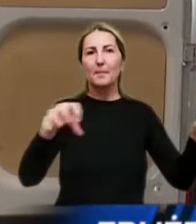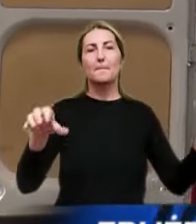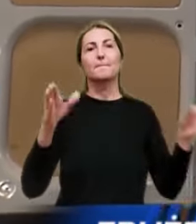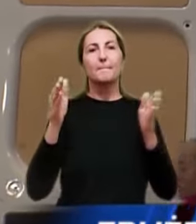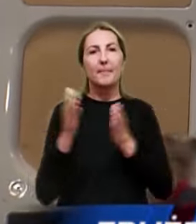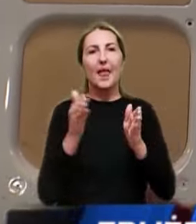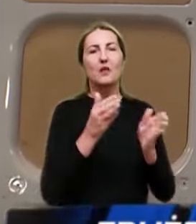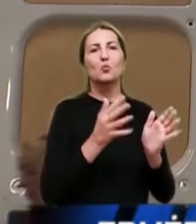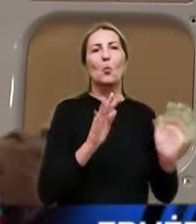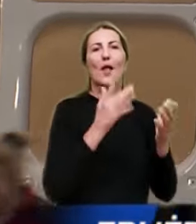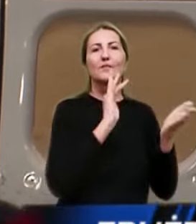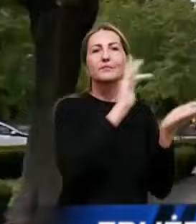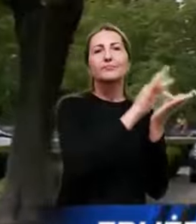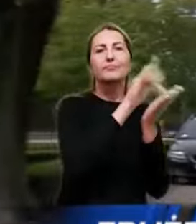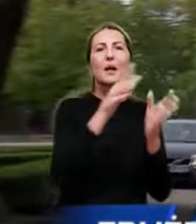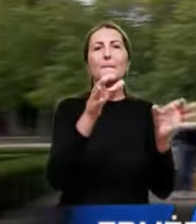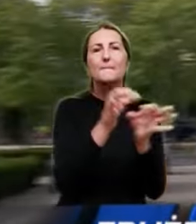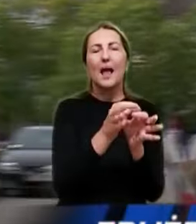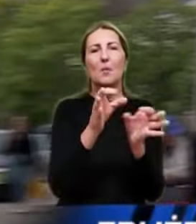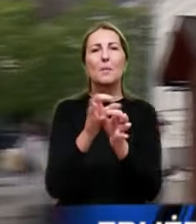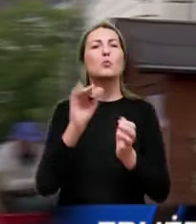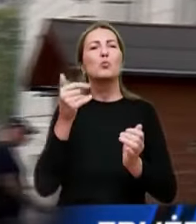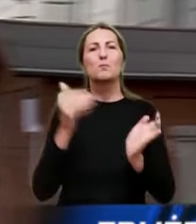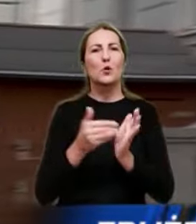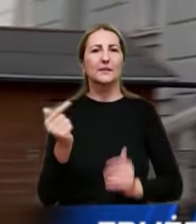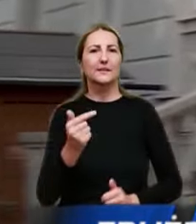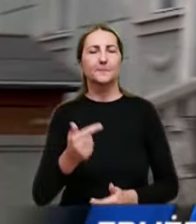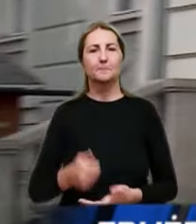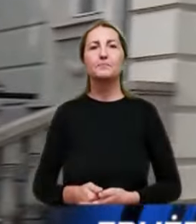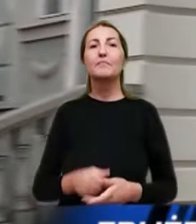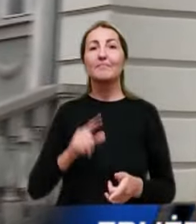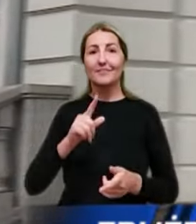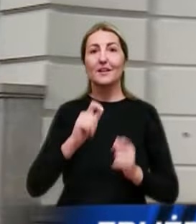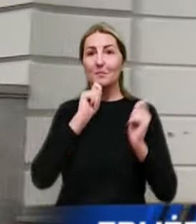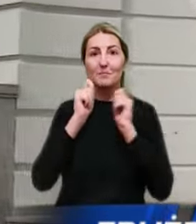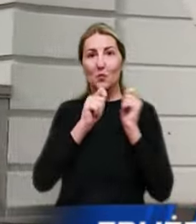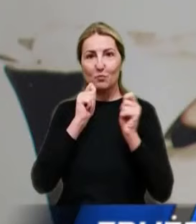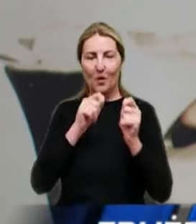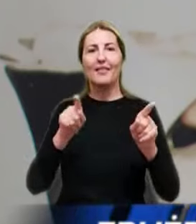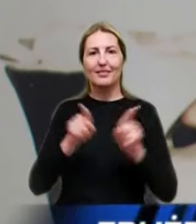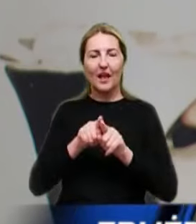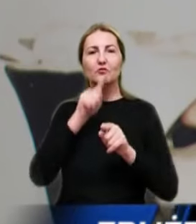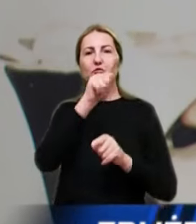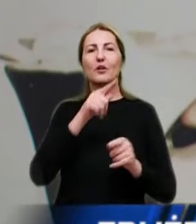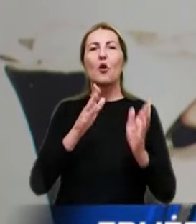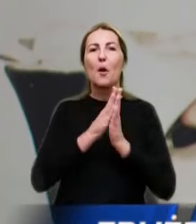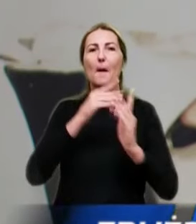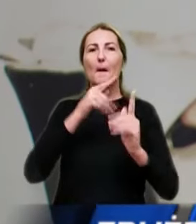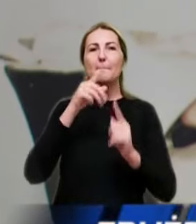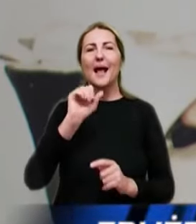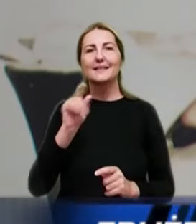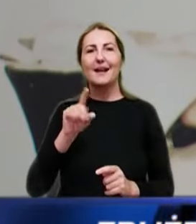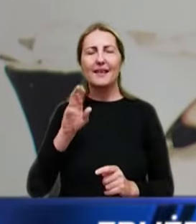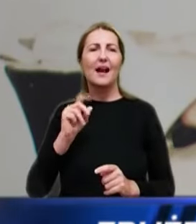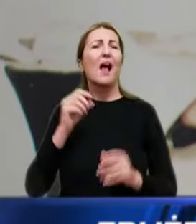docierali do tych właśnie najbardziej potrzebujących. Dary trafiają także do bydgoskiej bazyliki. Teraz jest potrzebne środki czyszczące, środki